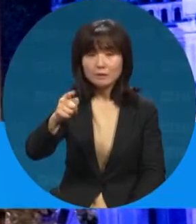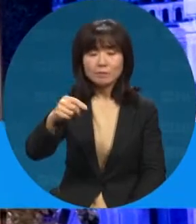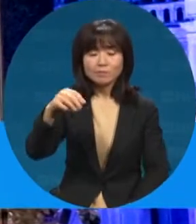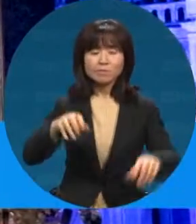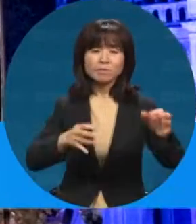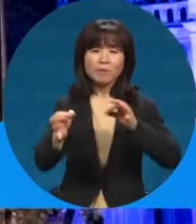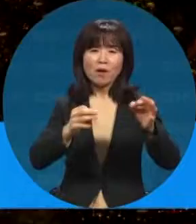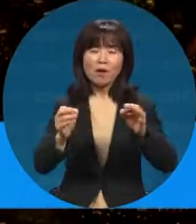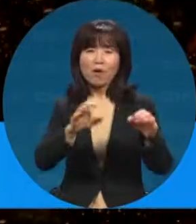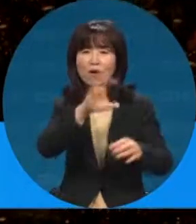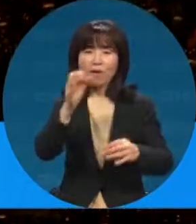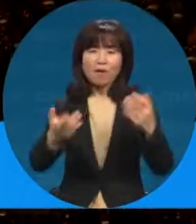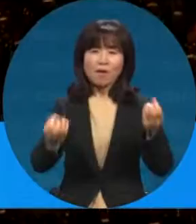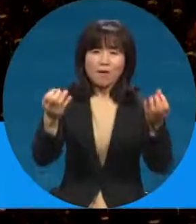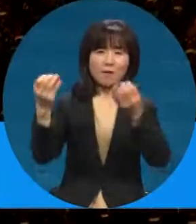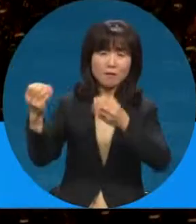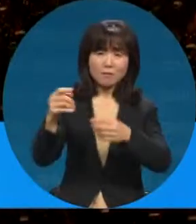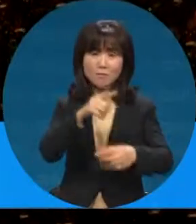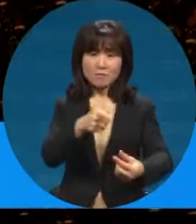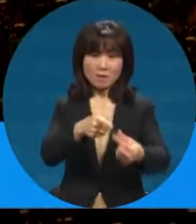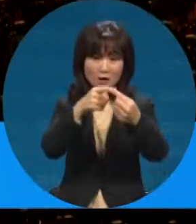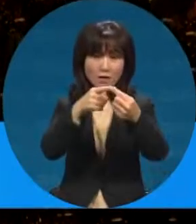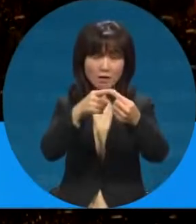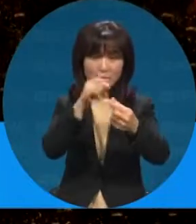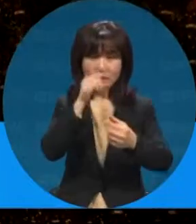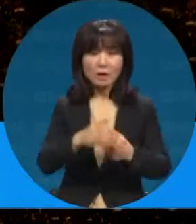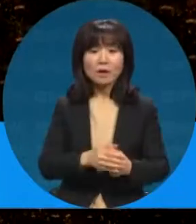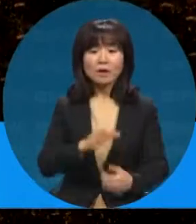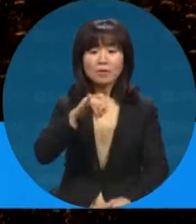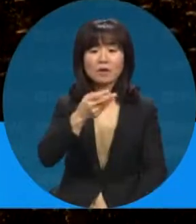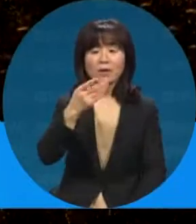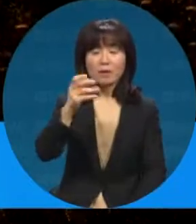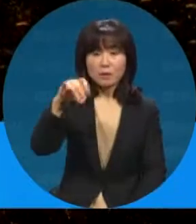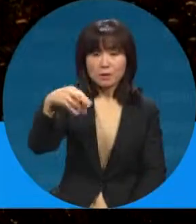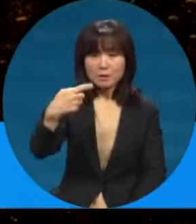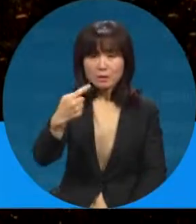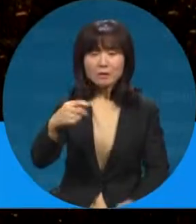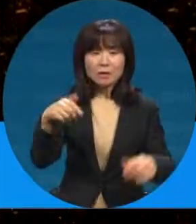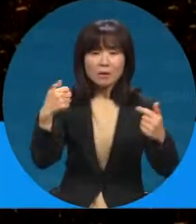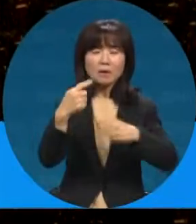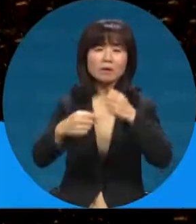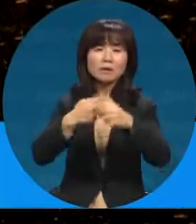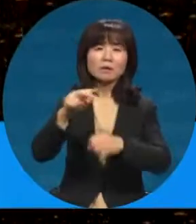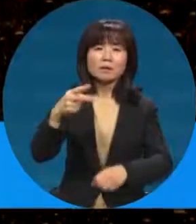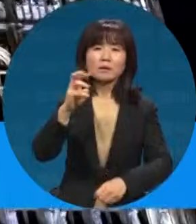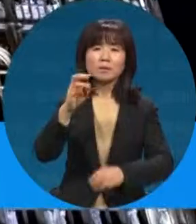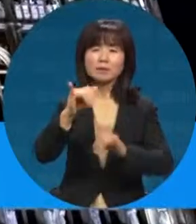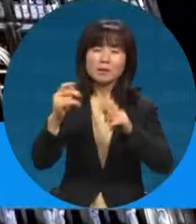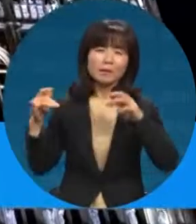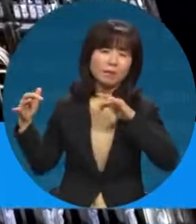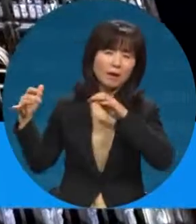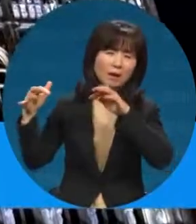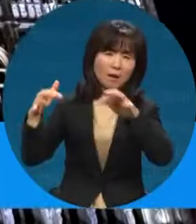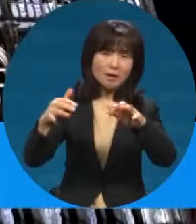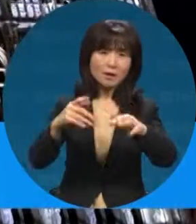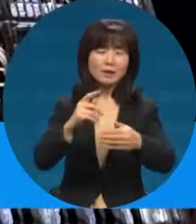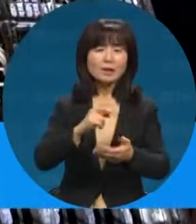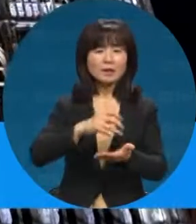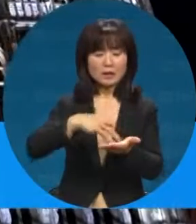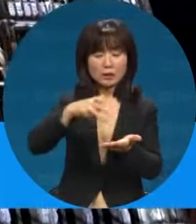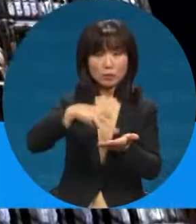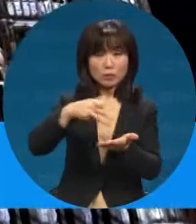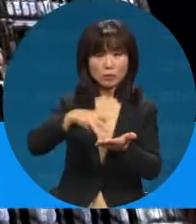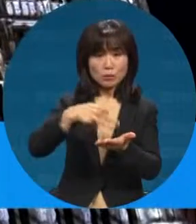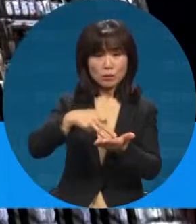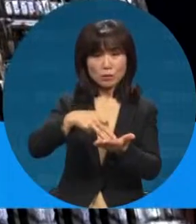업체는 브뤼셀의 도심광장 그랑플라스에 차려지는 윈터 원더스에 매년 240만 명의 인파가 모여들고 틱톡 뷰도